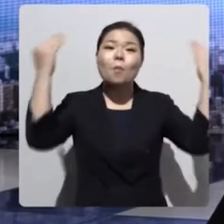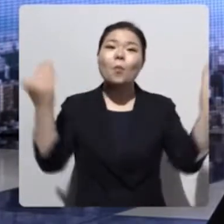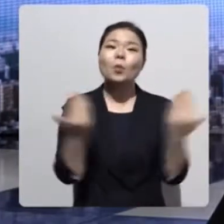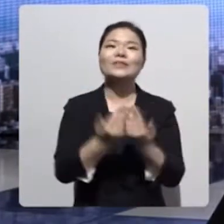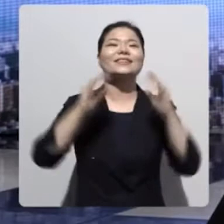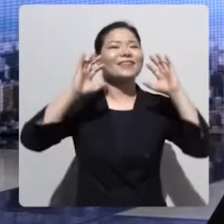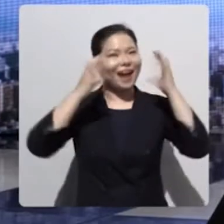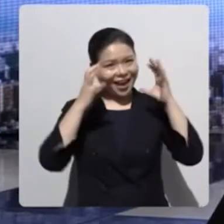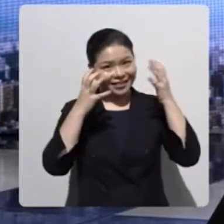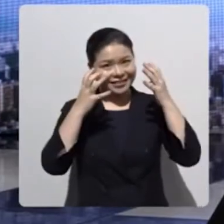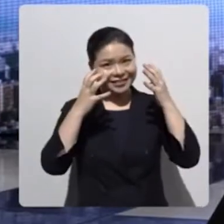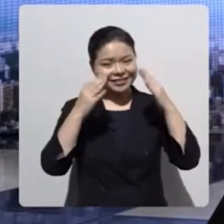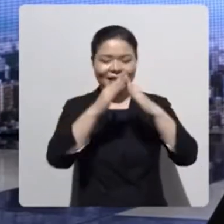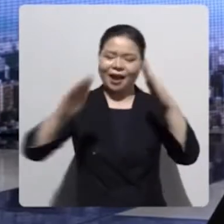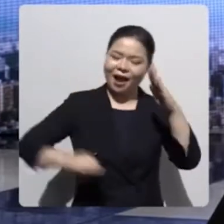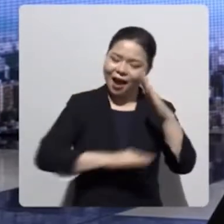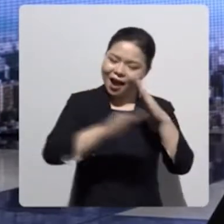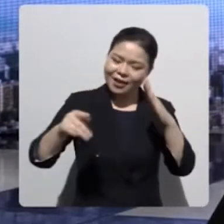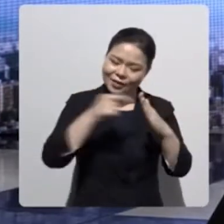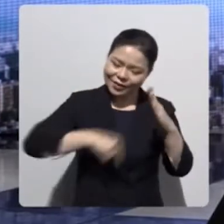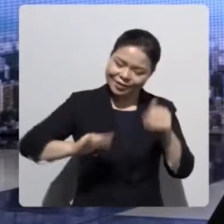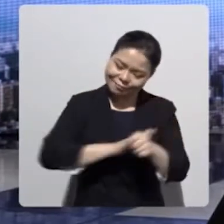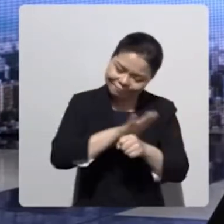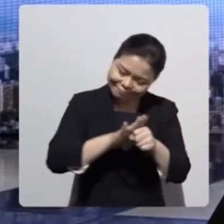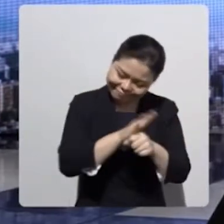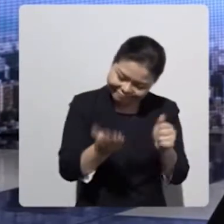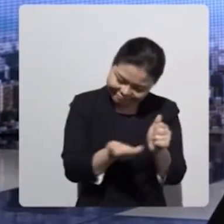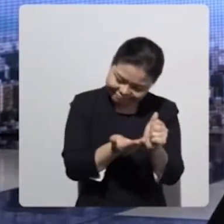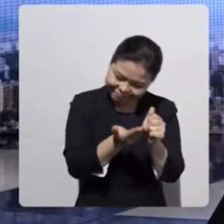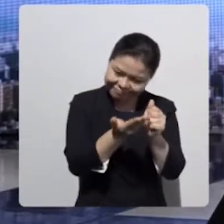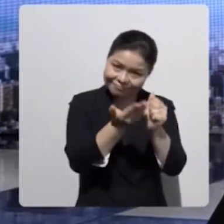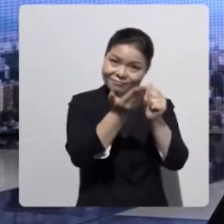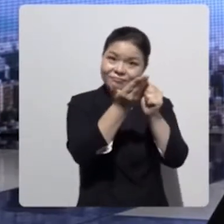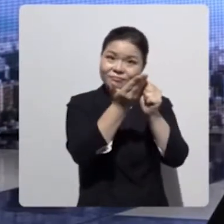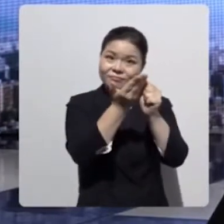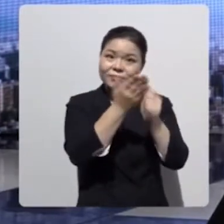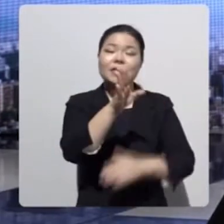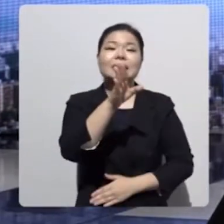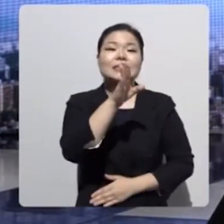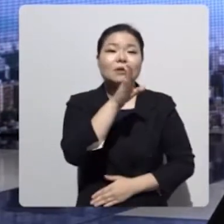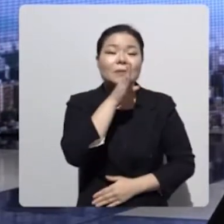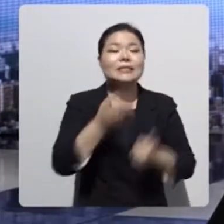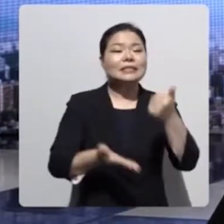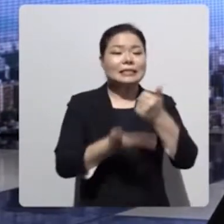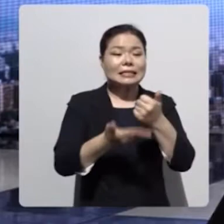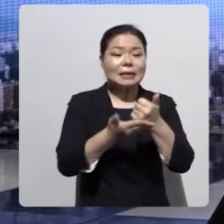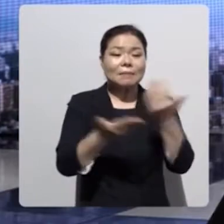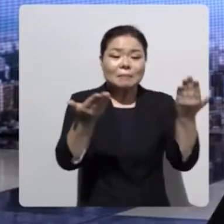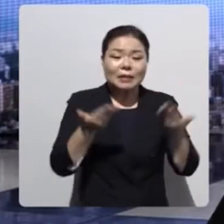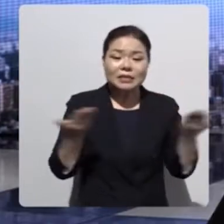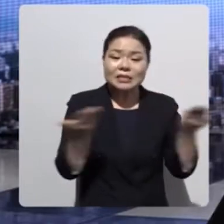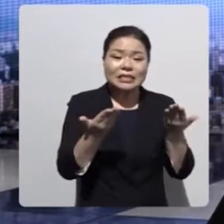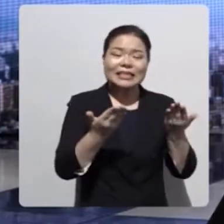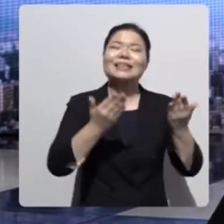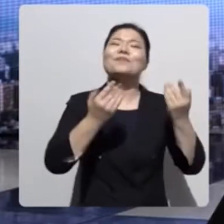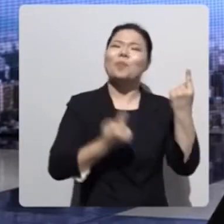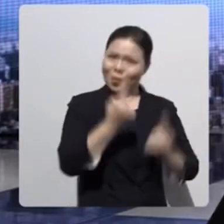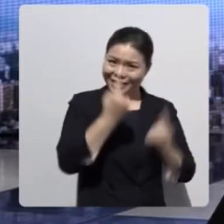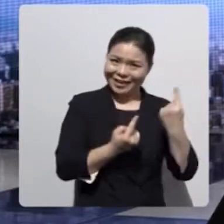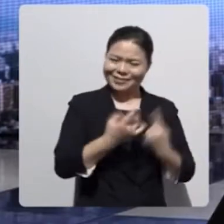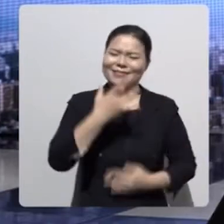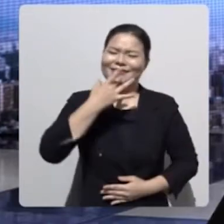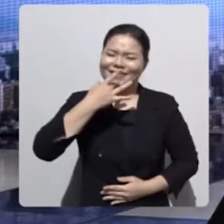아이들을 가정에서 사랑으로 양육하는 것이 칭찬받을 일이 되기보다는 당연한 일이